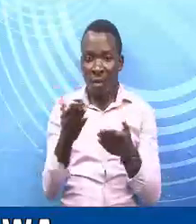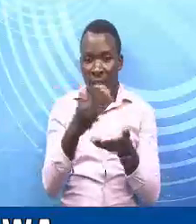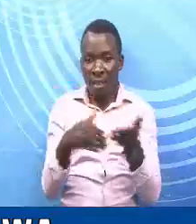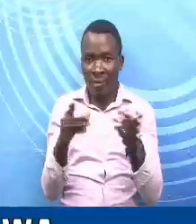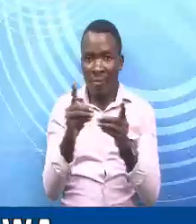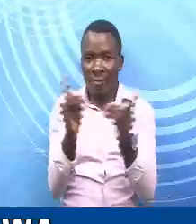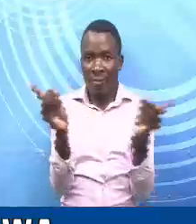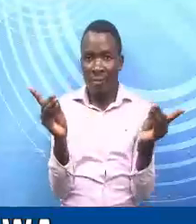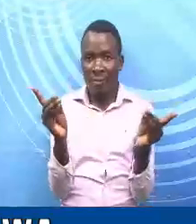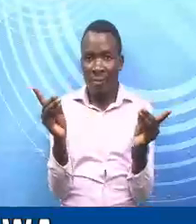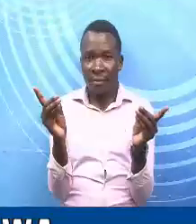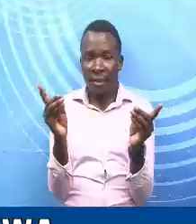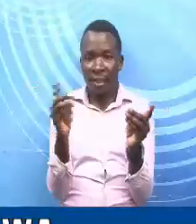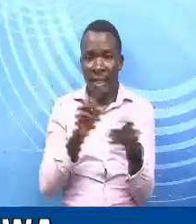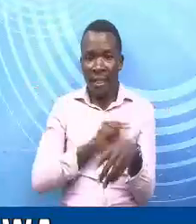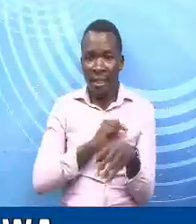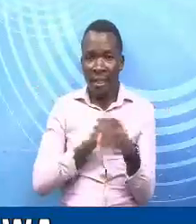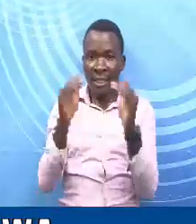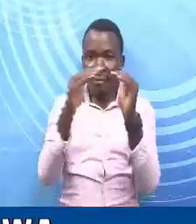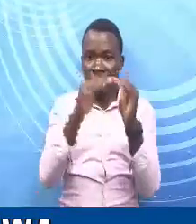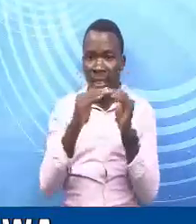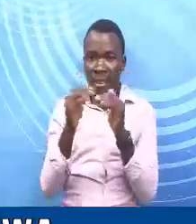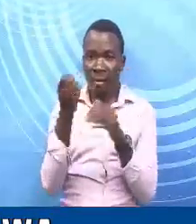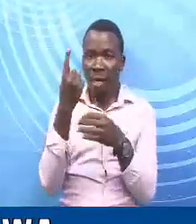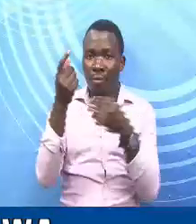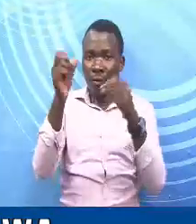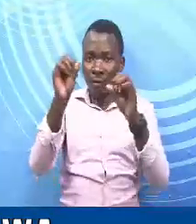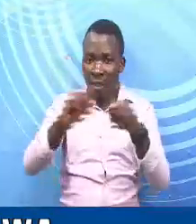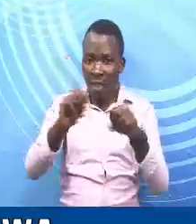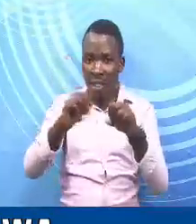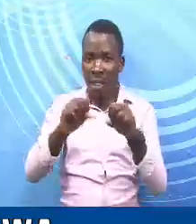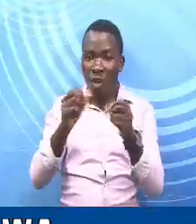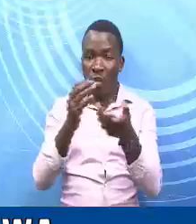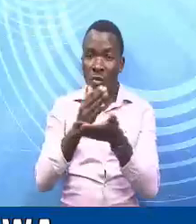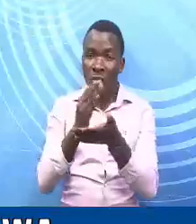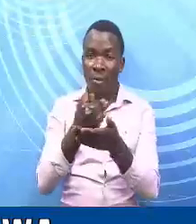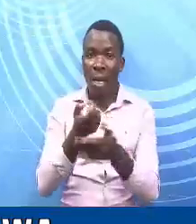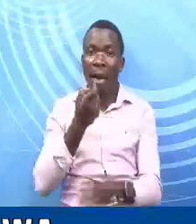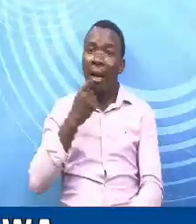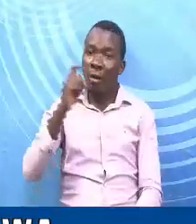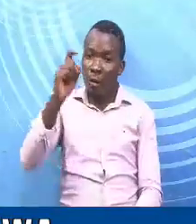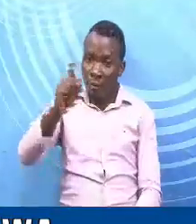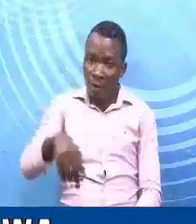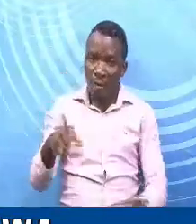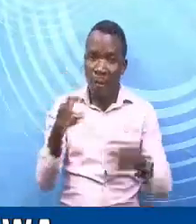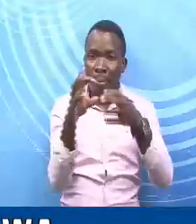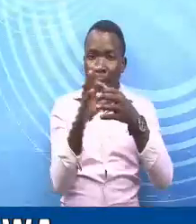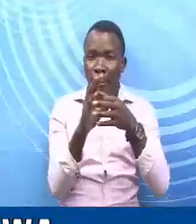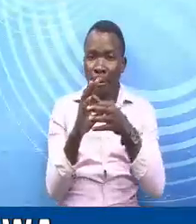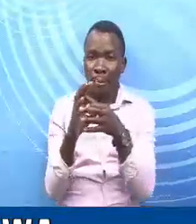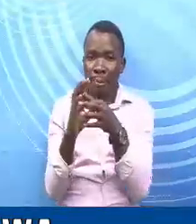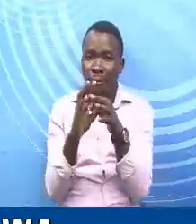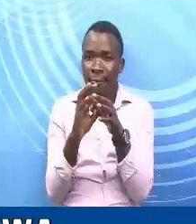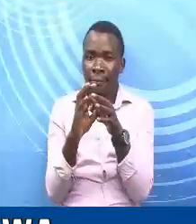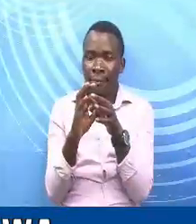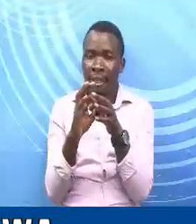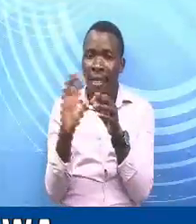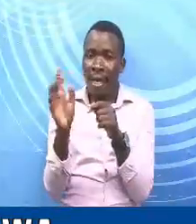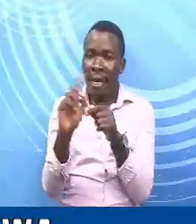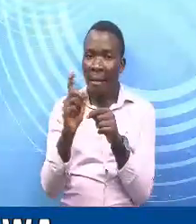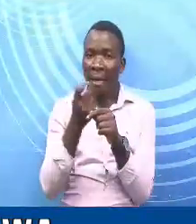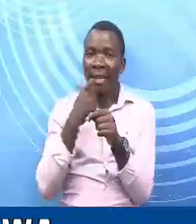uburinganire twabwumvishije nabi ahubwo byakagombye kuba ubwuzuzanye ntabwo